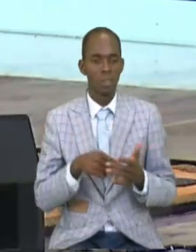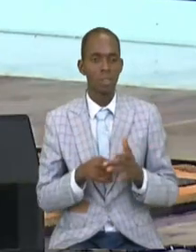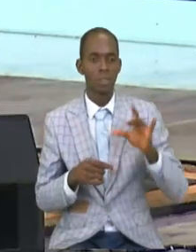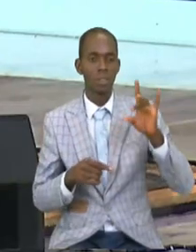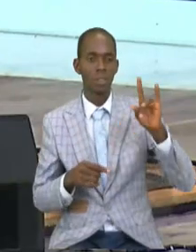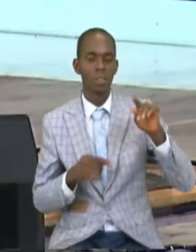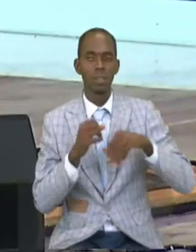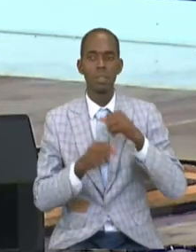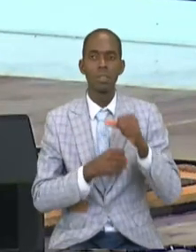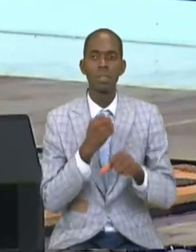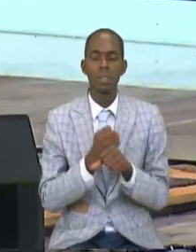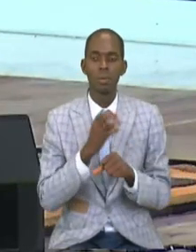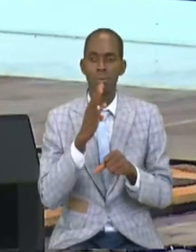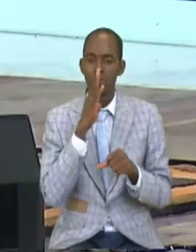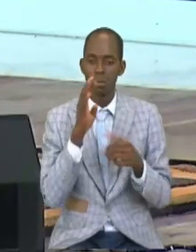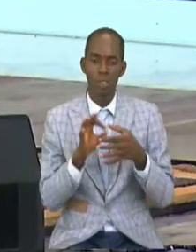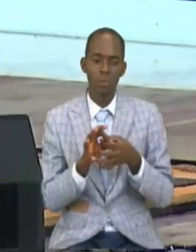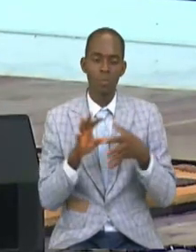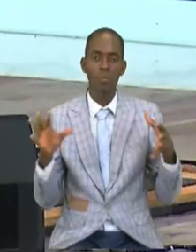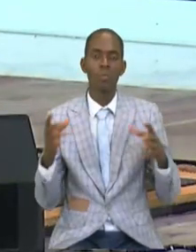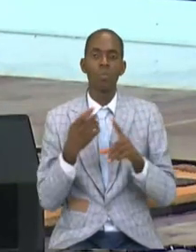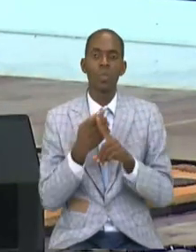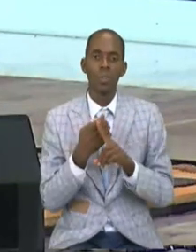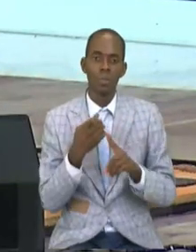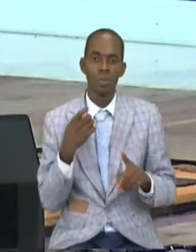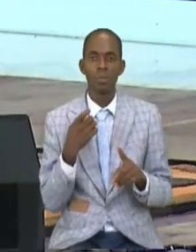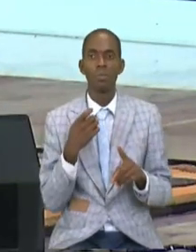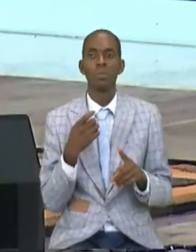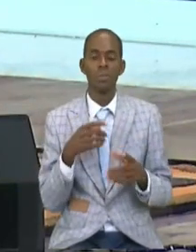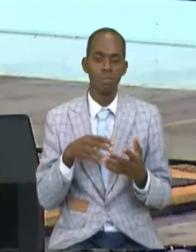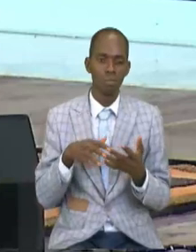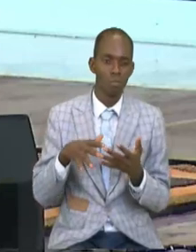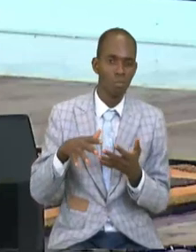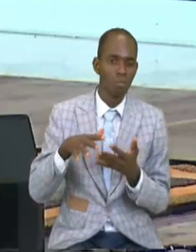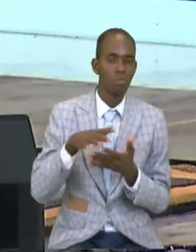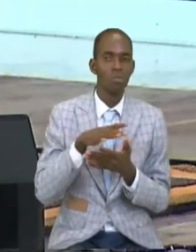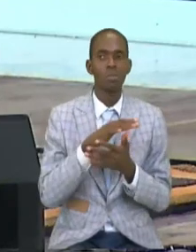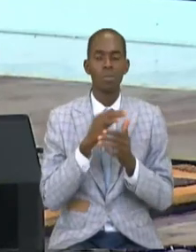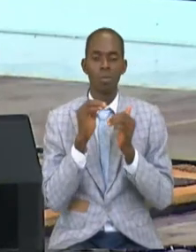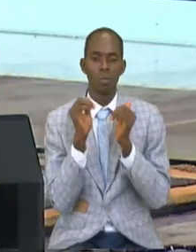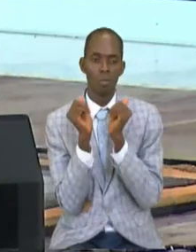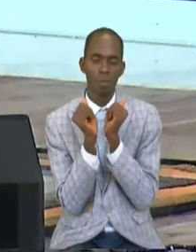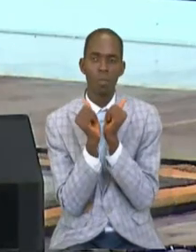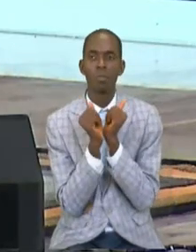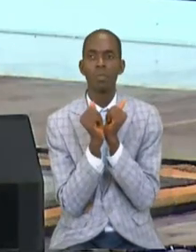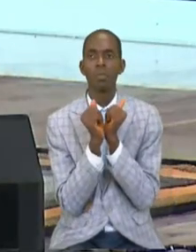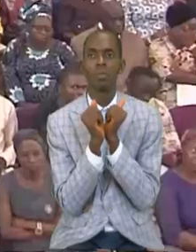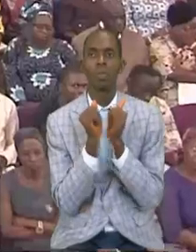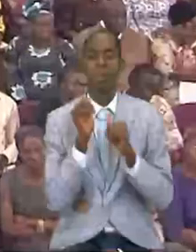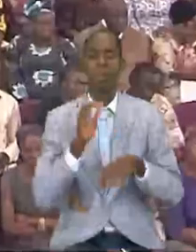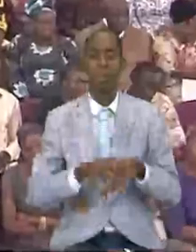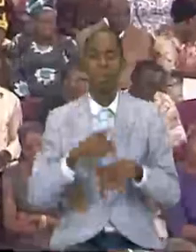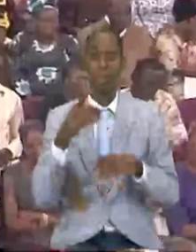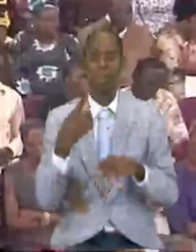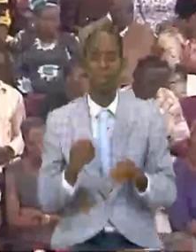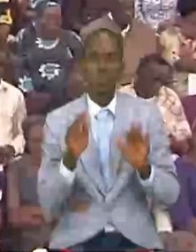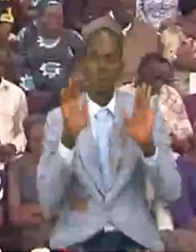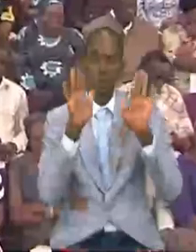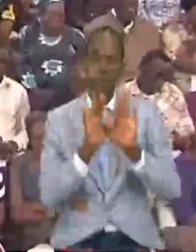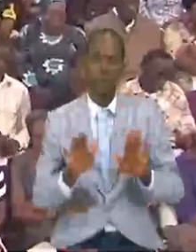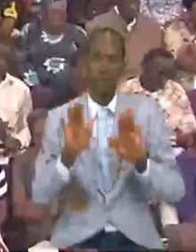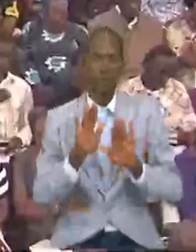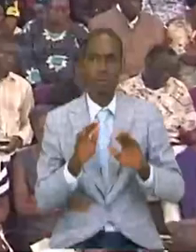ans, ne fallait-il pas la délivrer de cette chaîne le jour